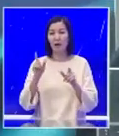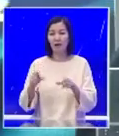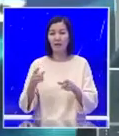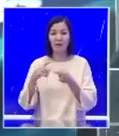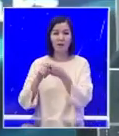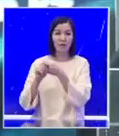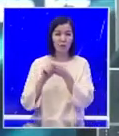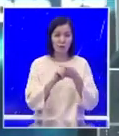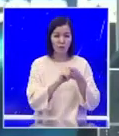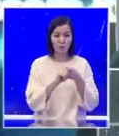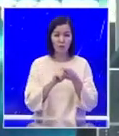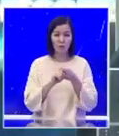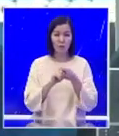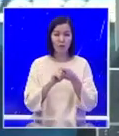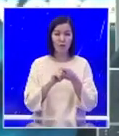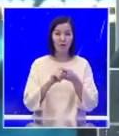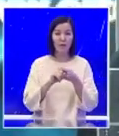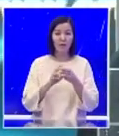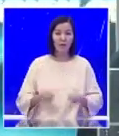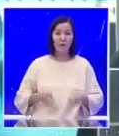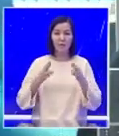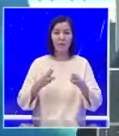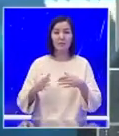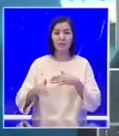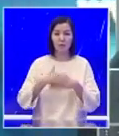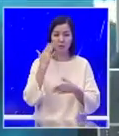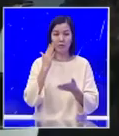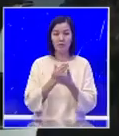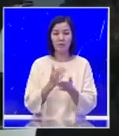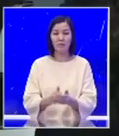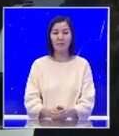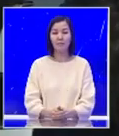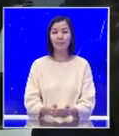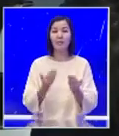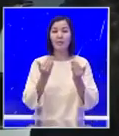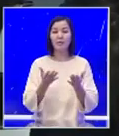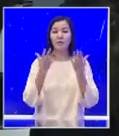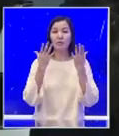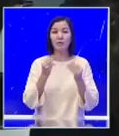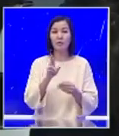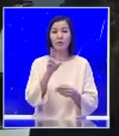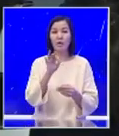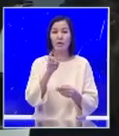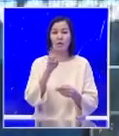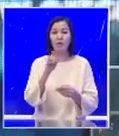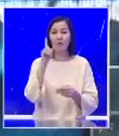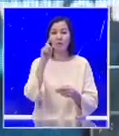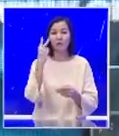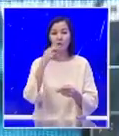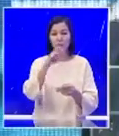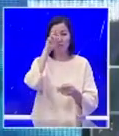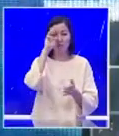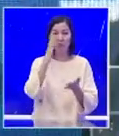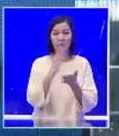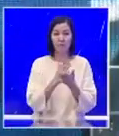азаматтарға ауруды таратса, қылмыстық жауапкершілікте біздің заңдарда бар. Қазіргіні коронавирус әлемнің 120 мемлекетіне